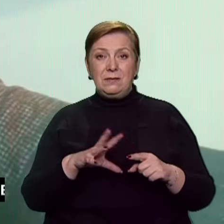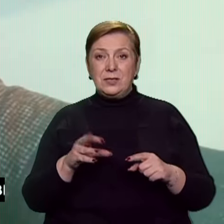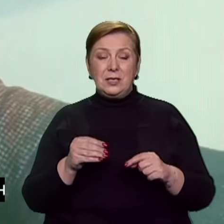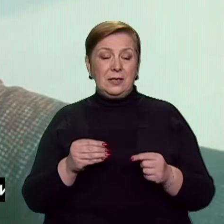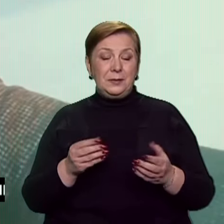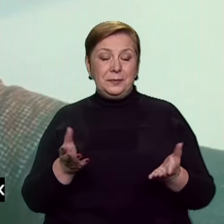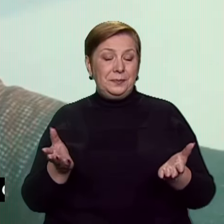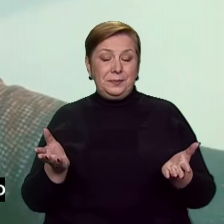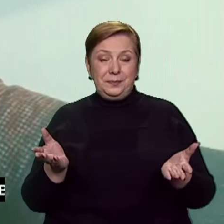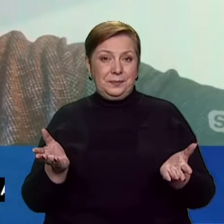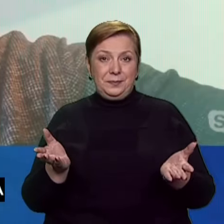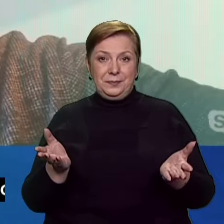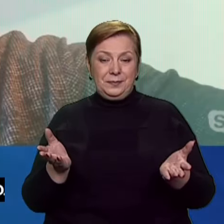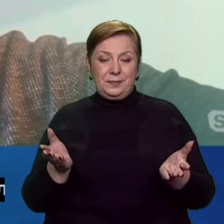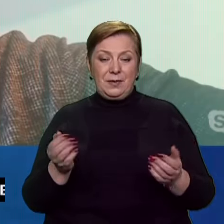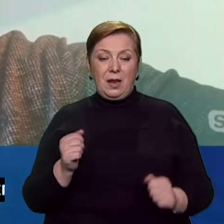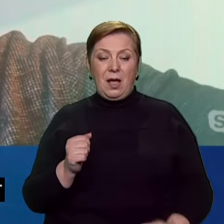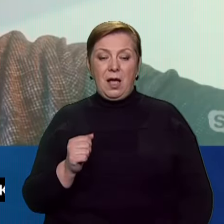в принципі. Пане Романе,